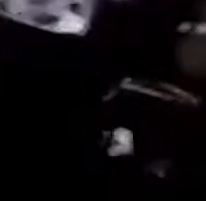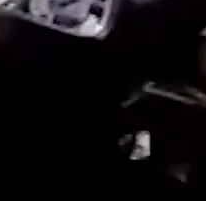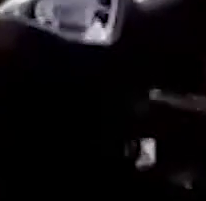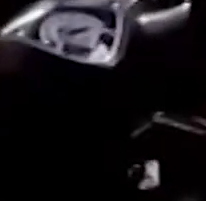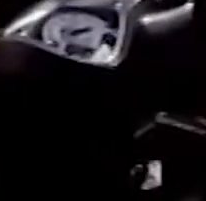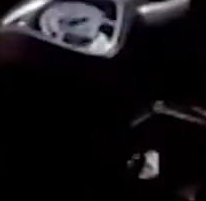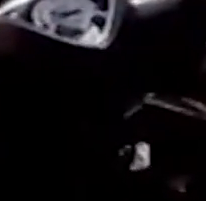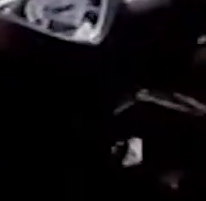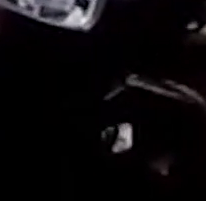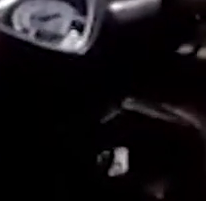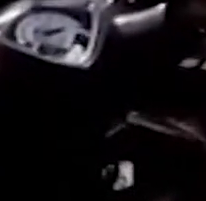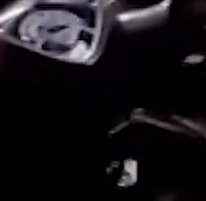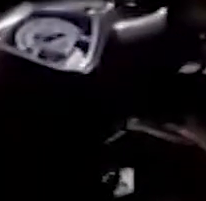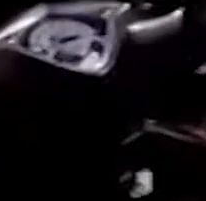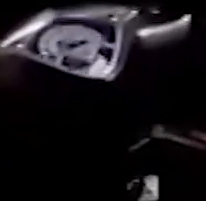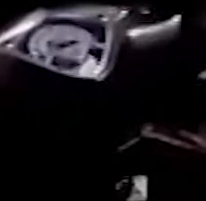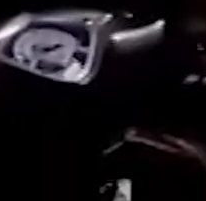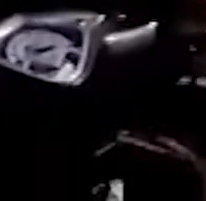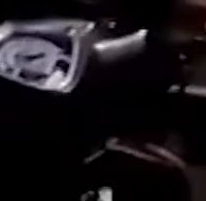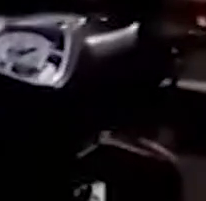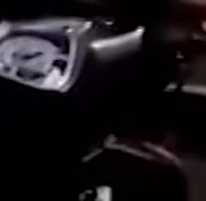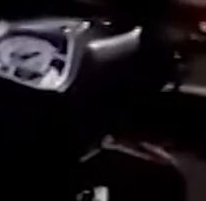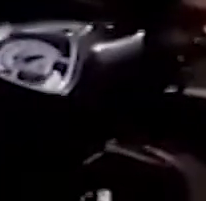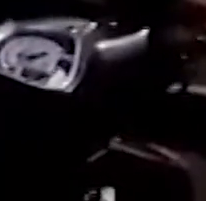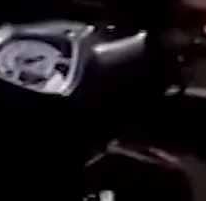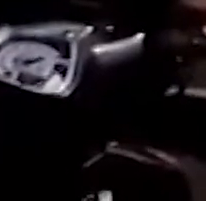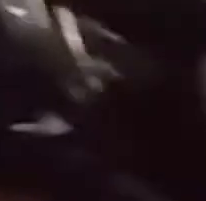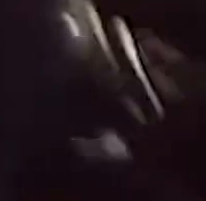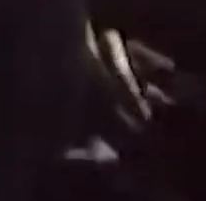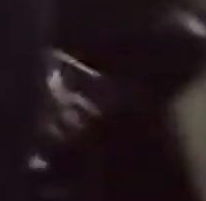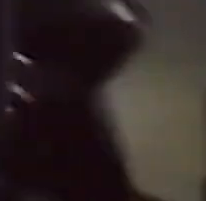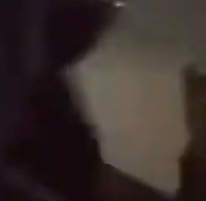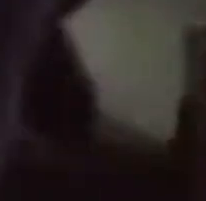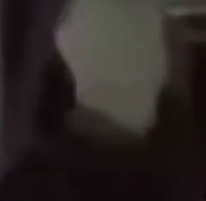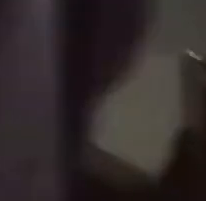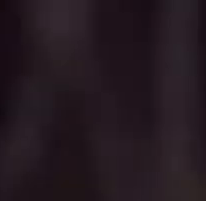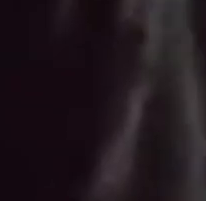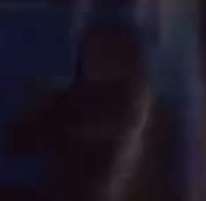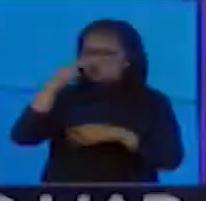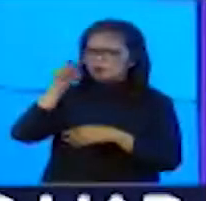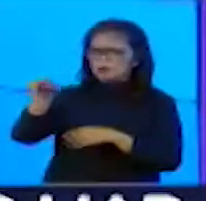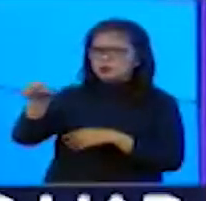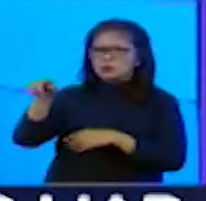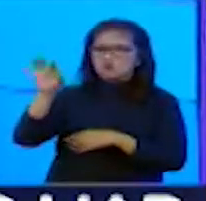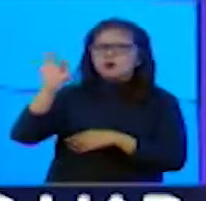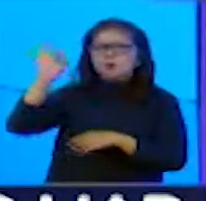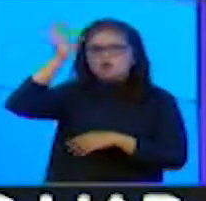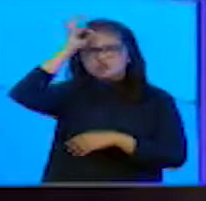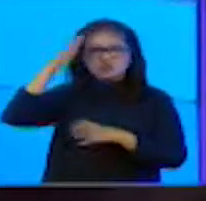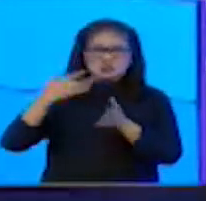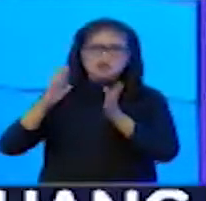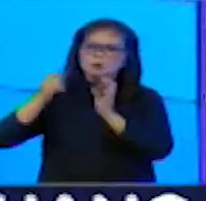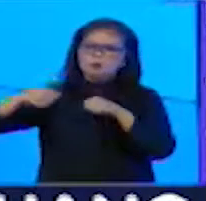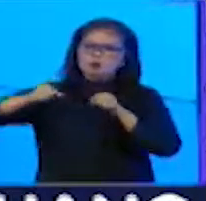Sejumlah remaja pelaku balap liar kocar-kacir berusaha kabur. Karena panik melihat kedatangan petugas, sejumlah sepeda motor ditinggal lari